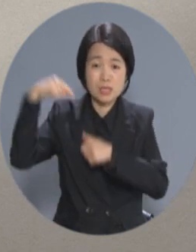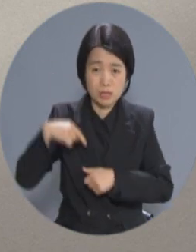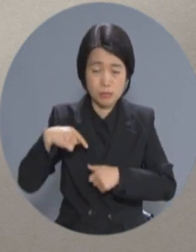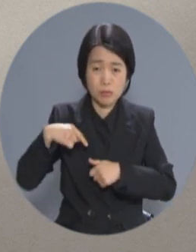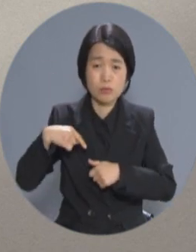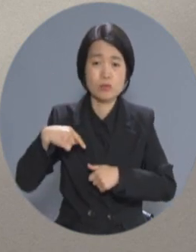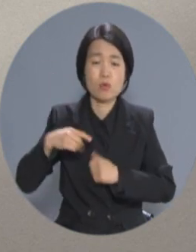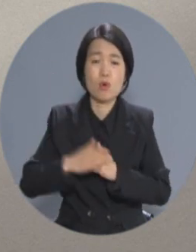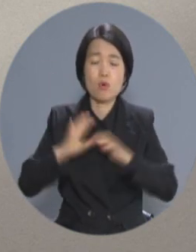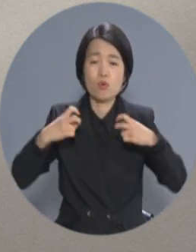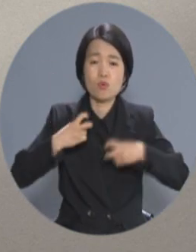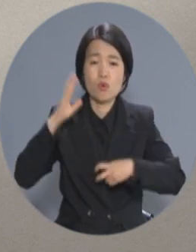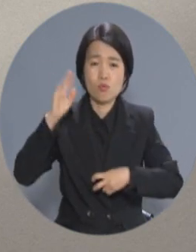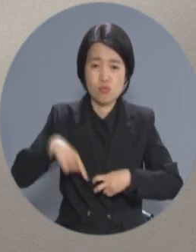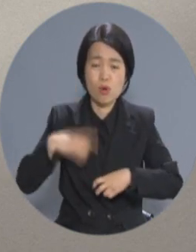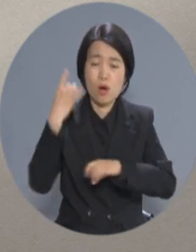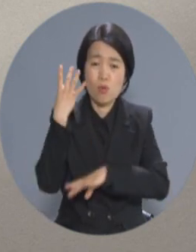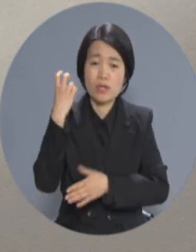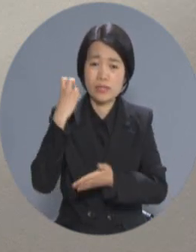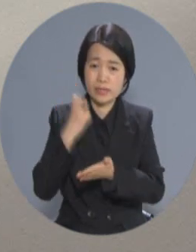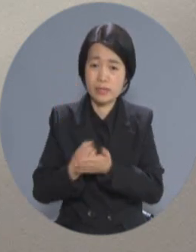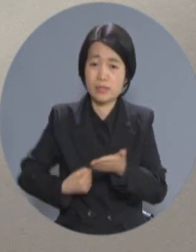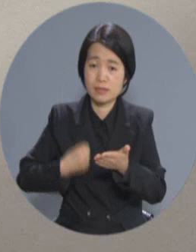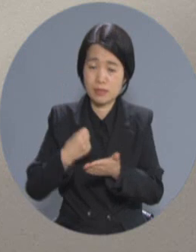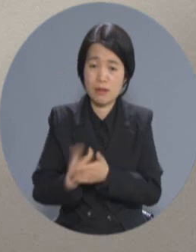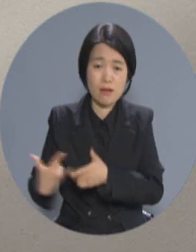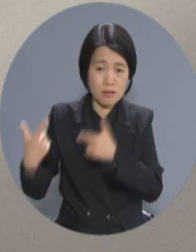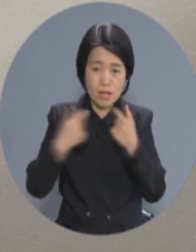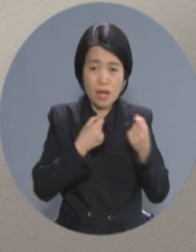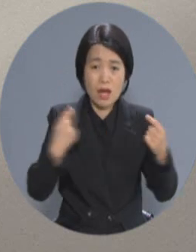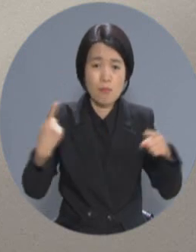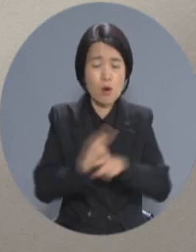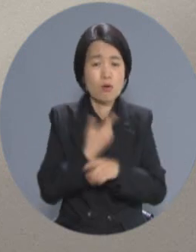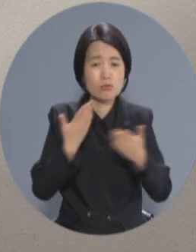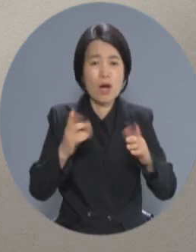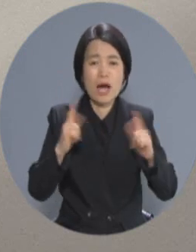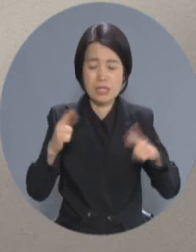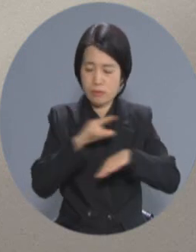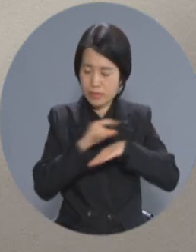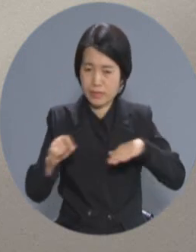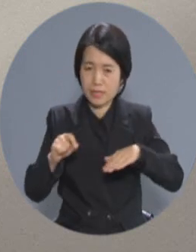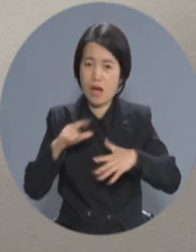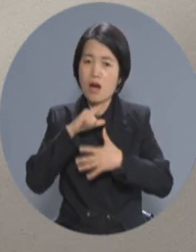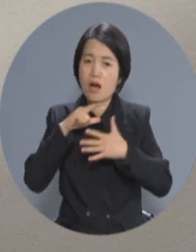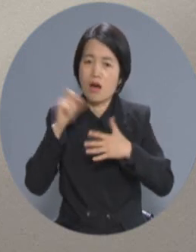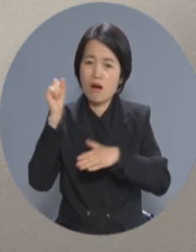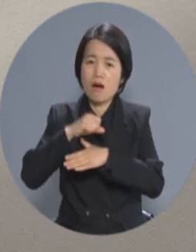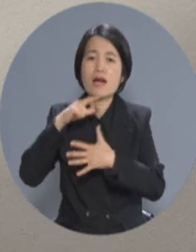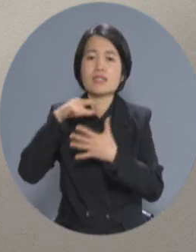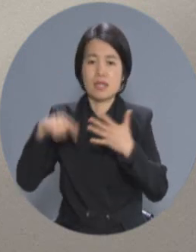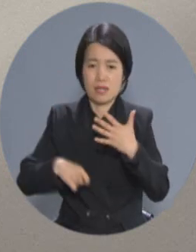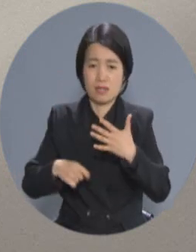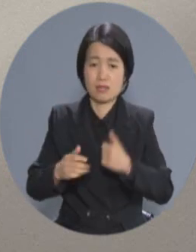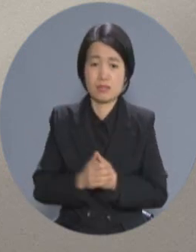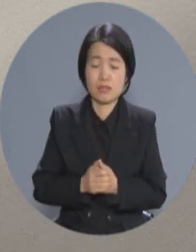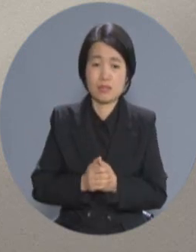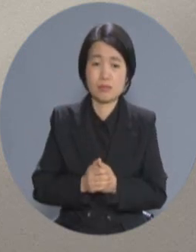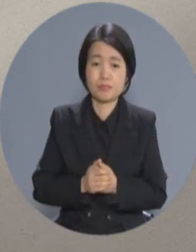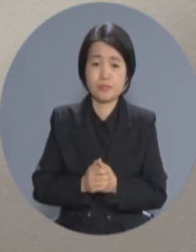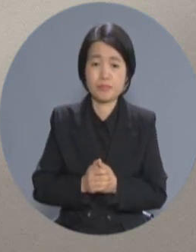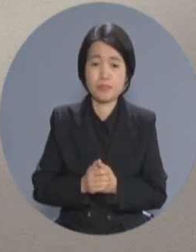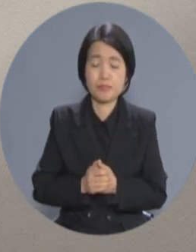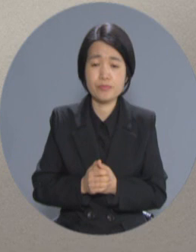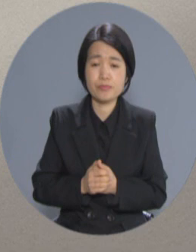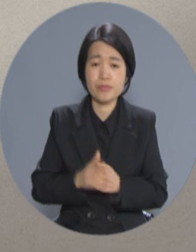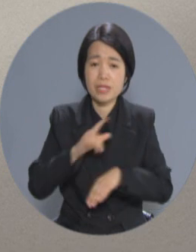내려주고 국토부가 원칙을 정해가지고 이거 다 일이 바꿔주는게 아니고 그 지자체 허가상이거든요 생수기나